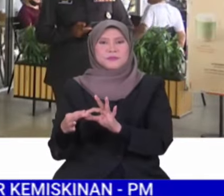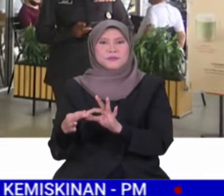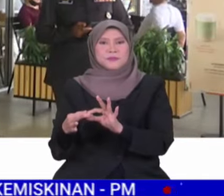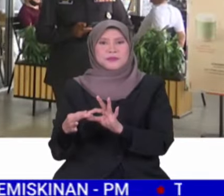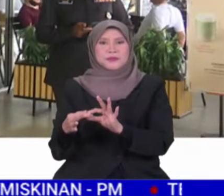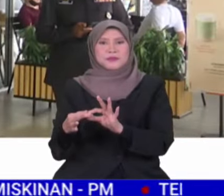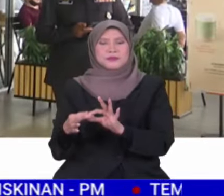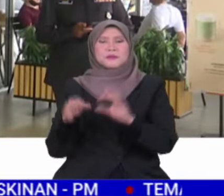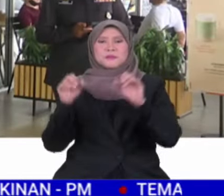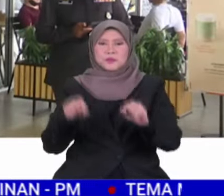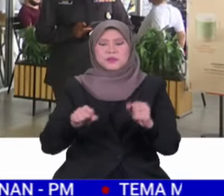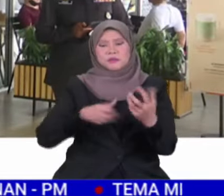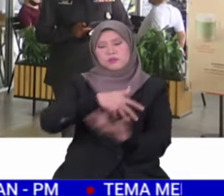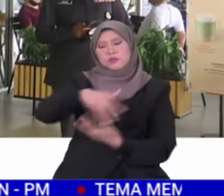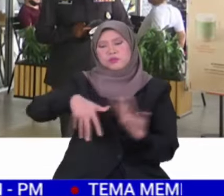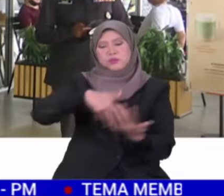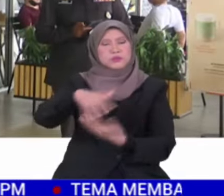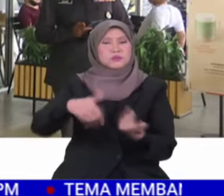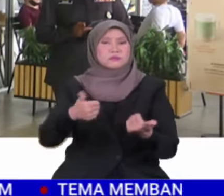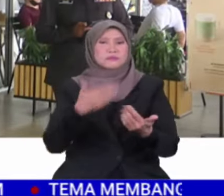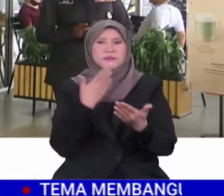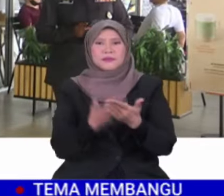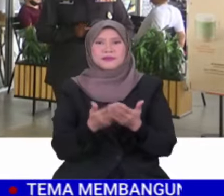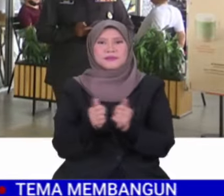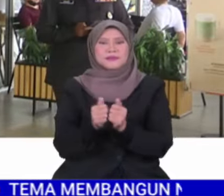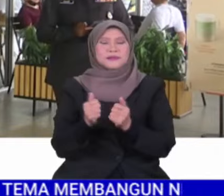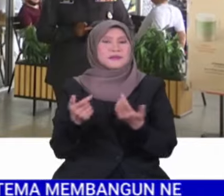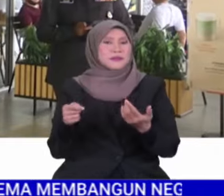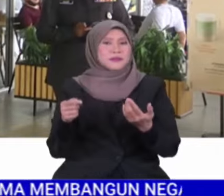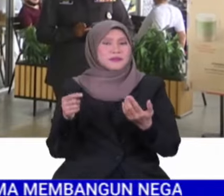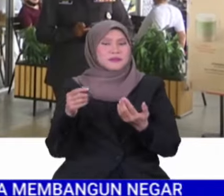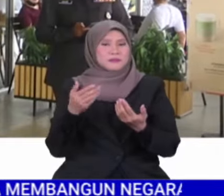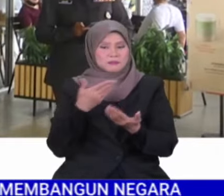boleh bercampur gaul dengan baik antara satu sama lain. Negara kita